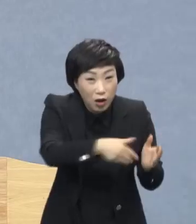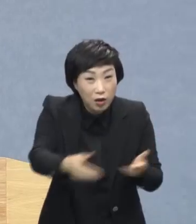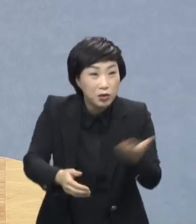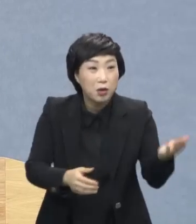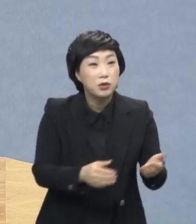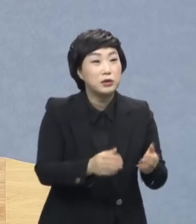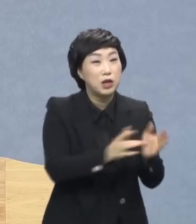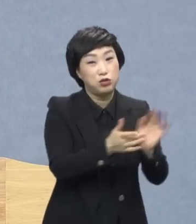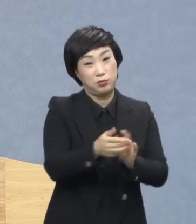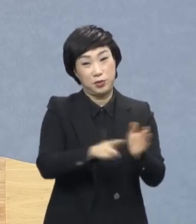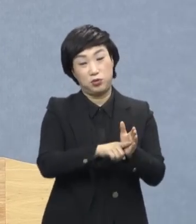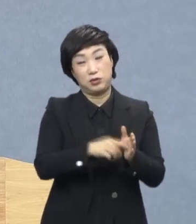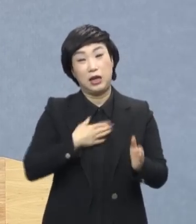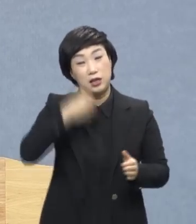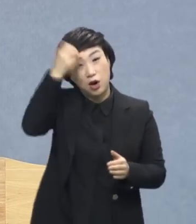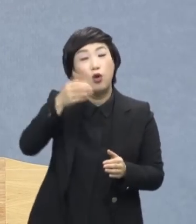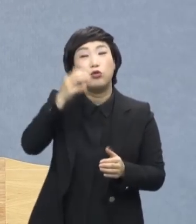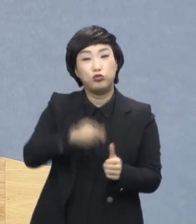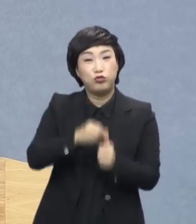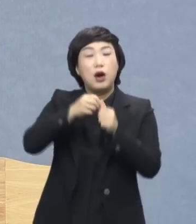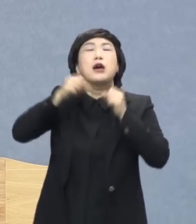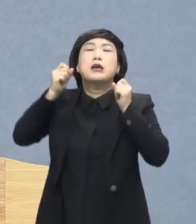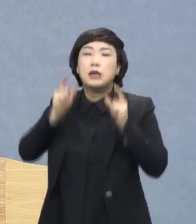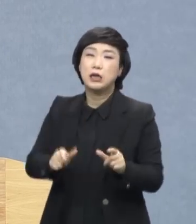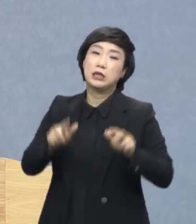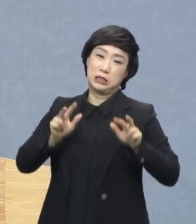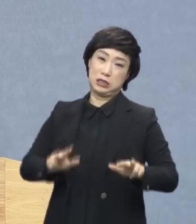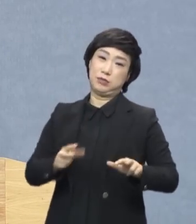믿고 내 영혼이 구원받을 수 있는 절호의 찬스니